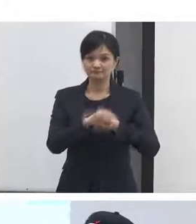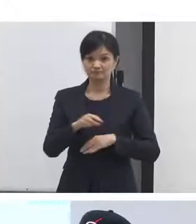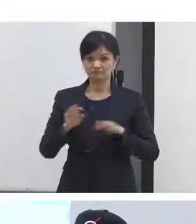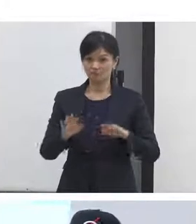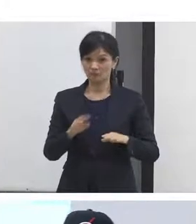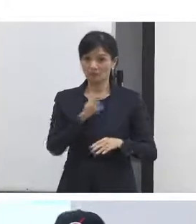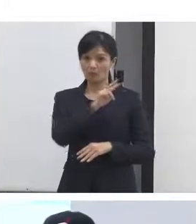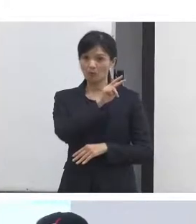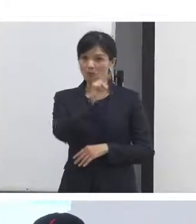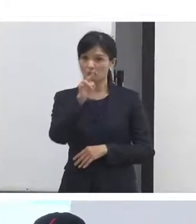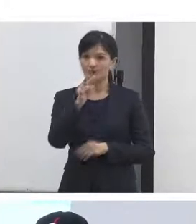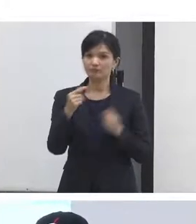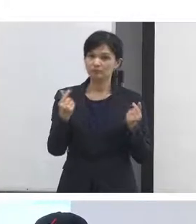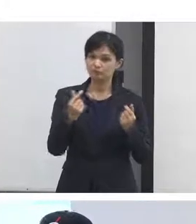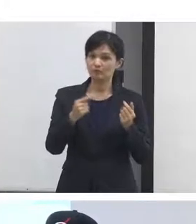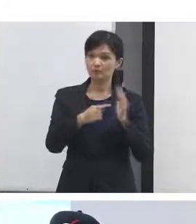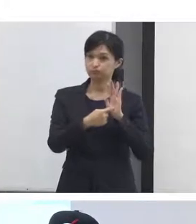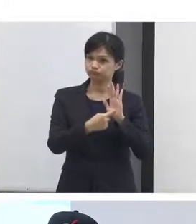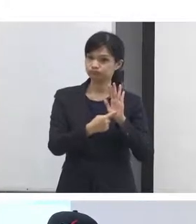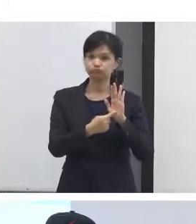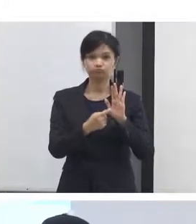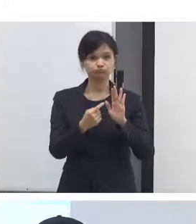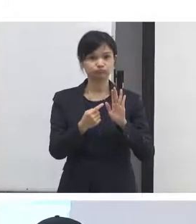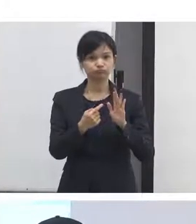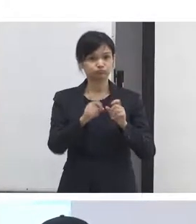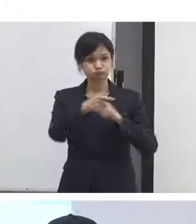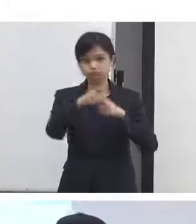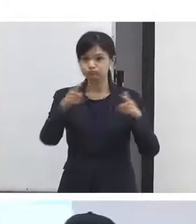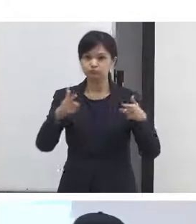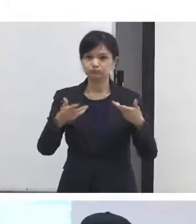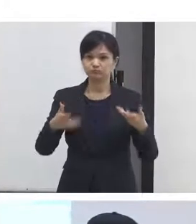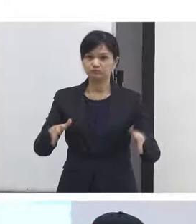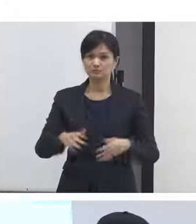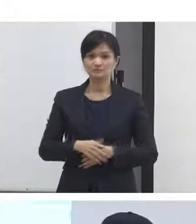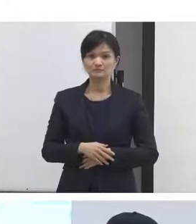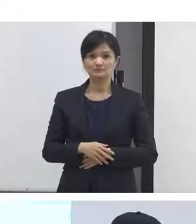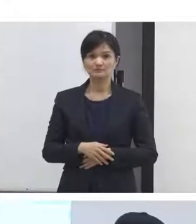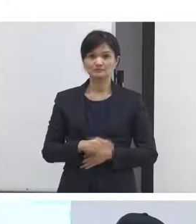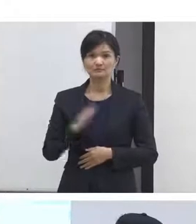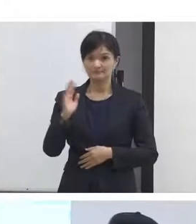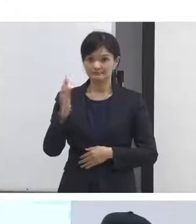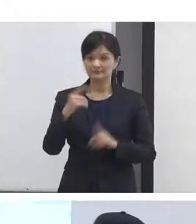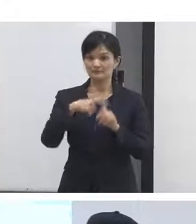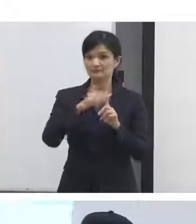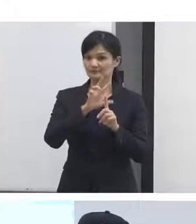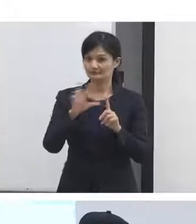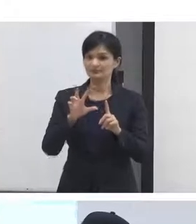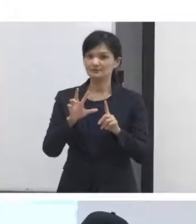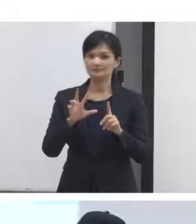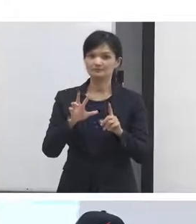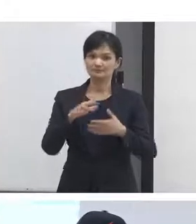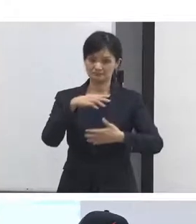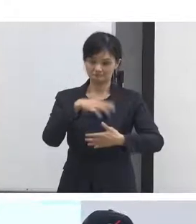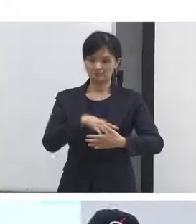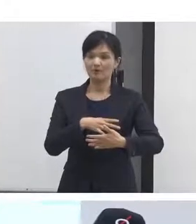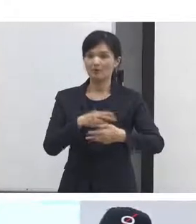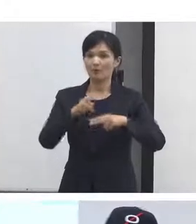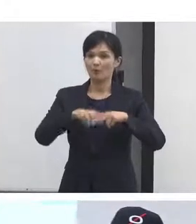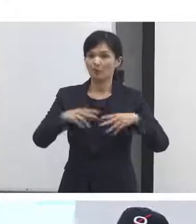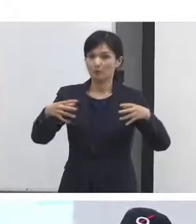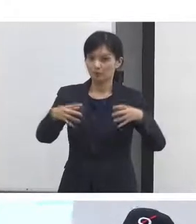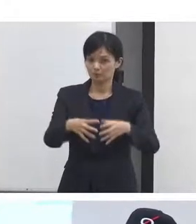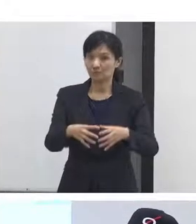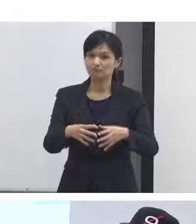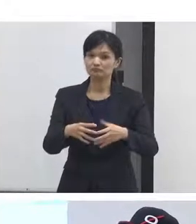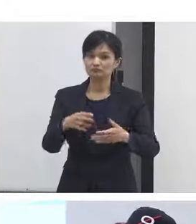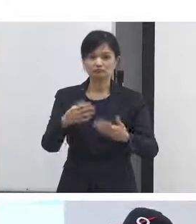其实会看起来一个展示，好像觉得很多事情。其实很多的程式它是共用，也就是说同样的程式嘛，只是说再改一